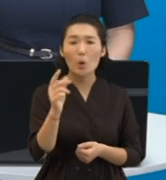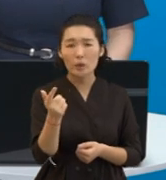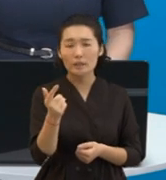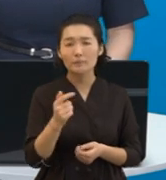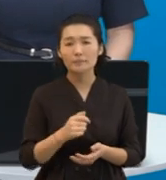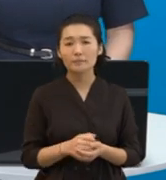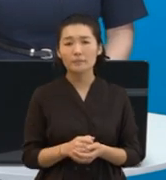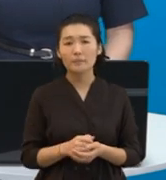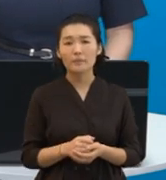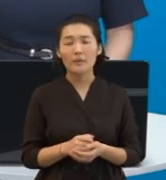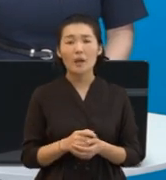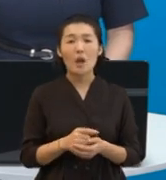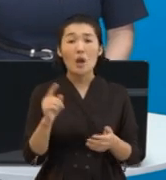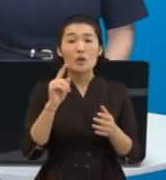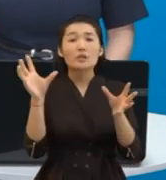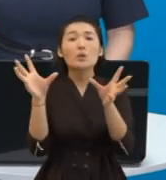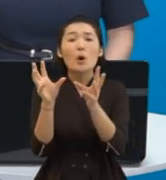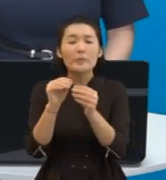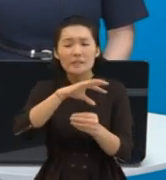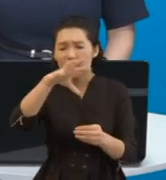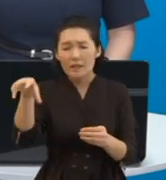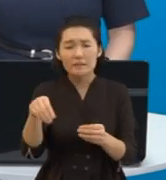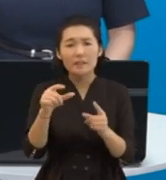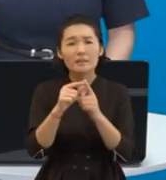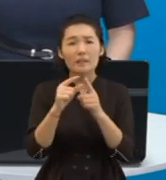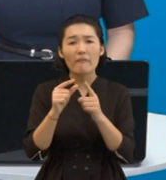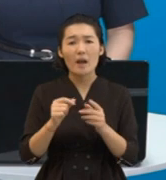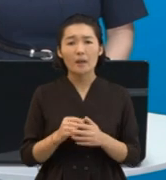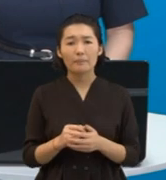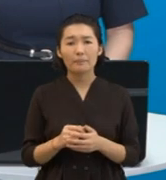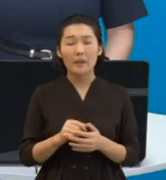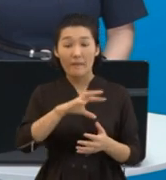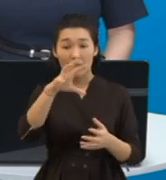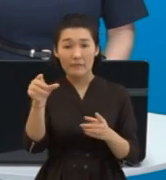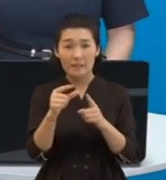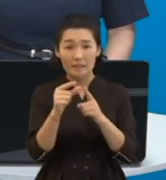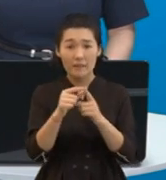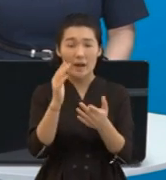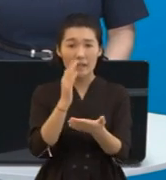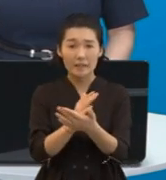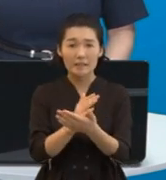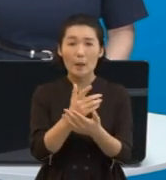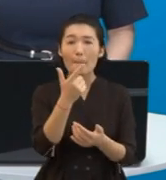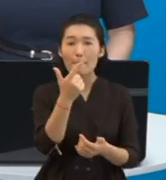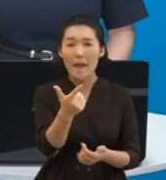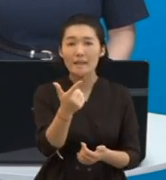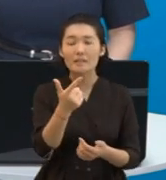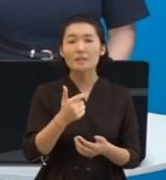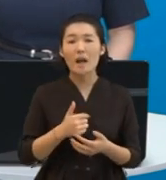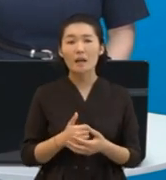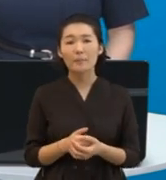что ребята объединяет эти слова во всех слова есть ь